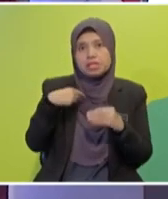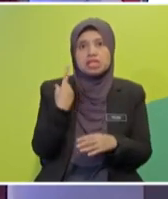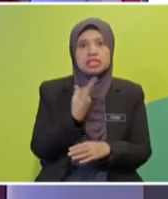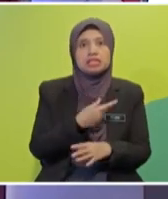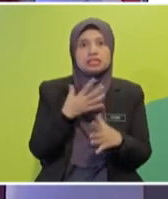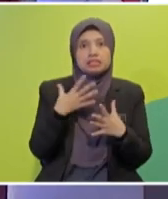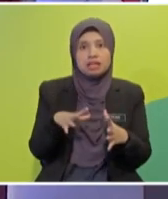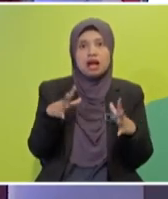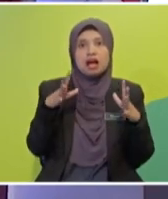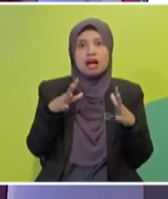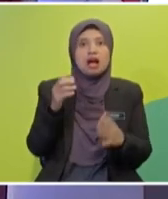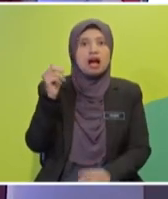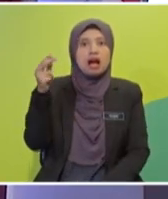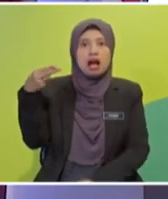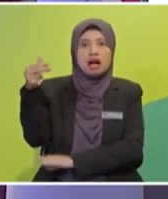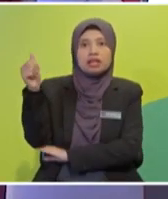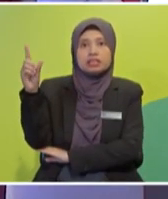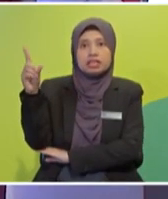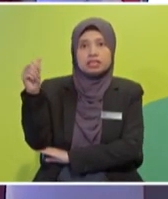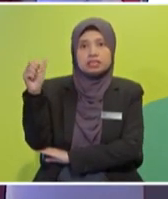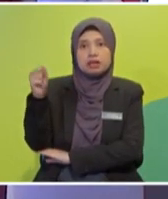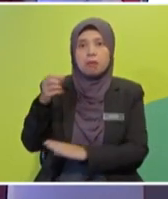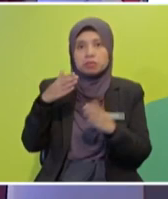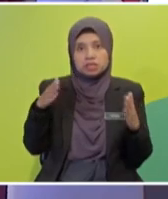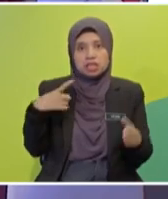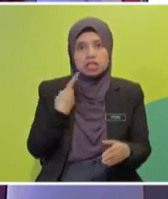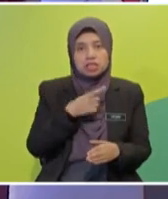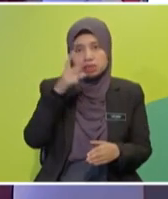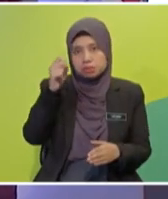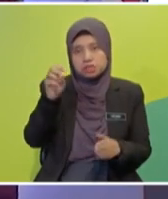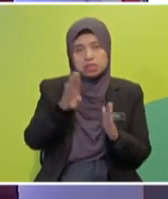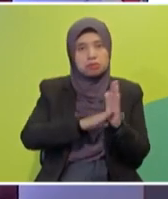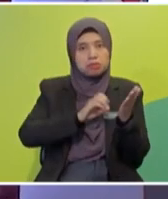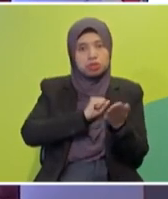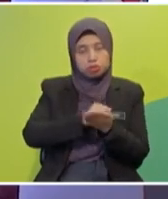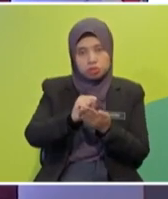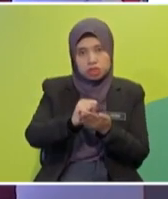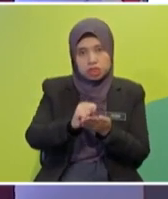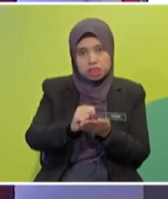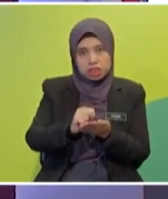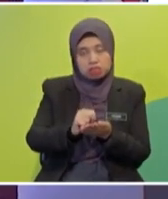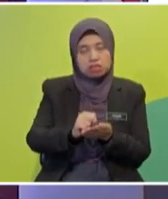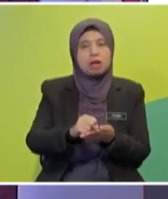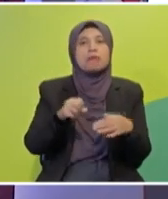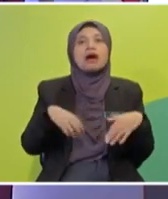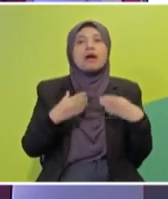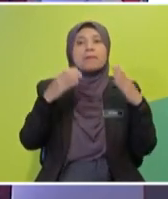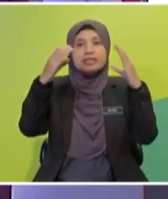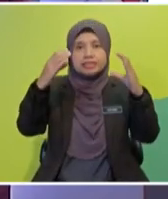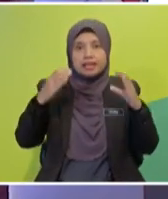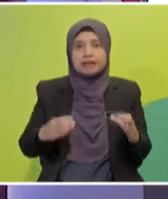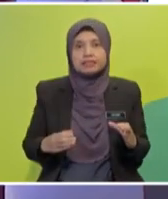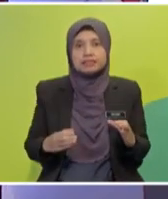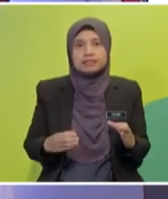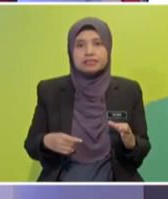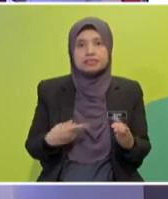besar, kita kena bersuci. Bersucinya ialah ini caranya. Okey. Jom kita belajar